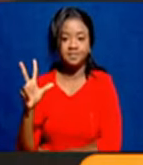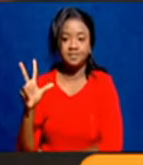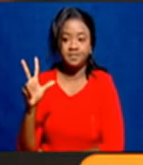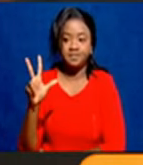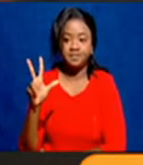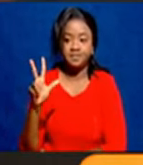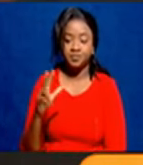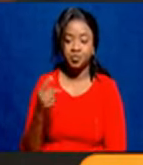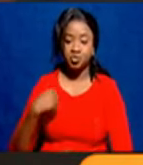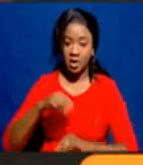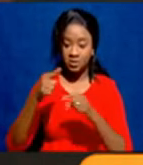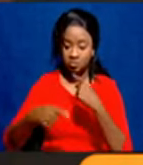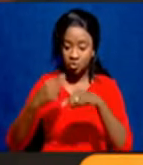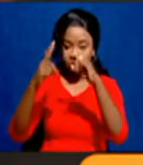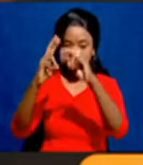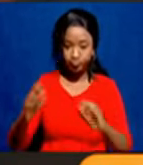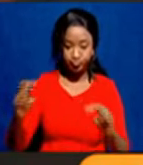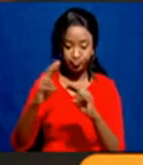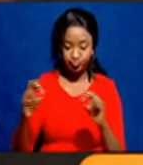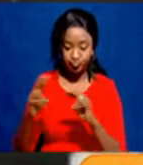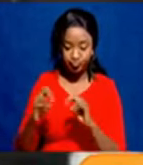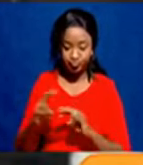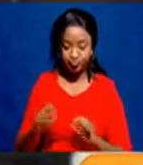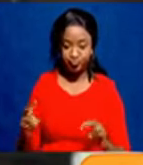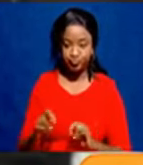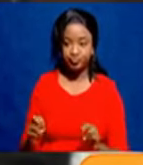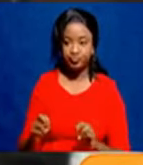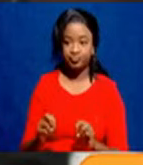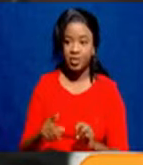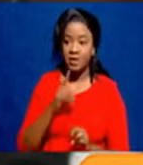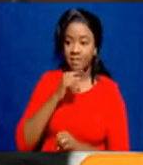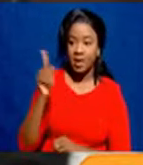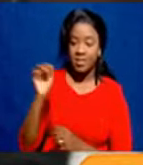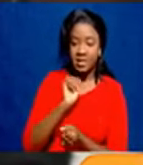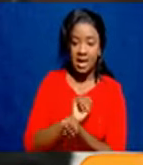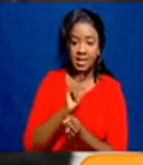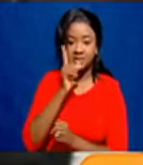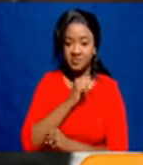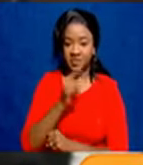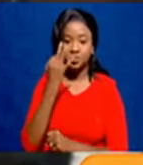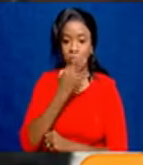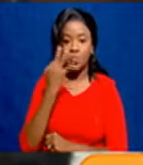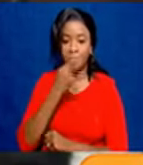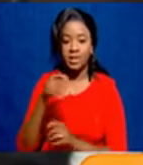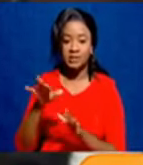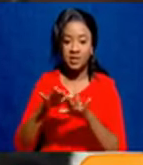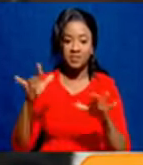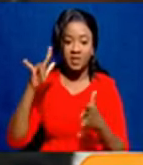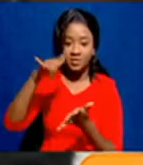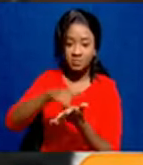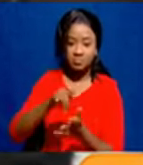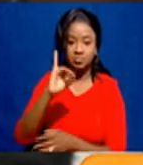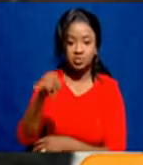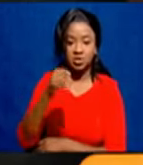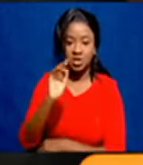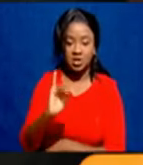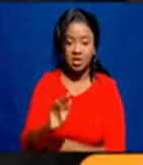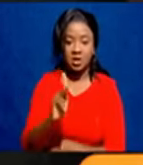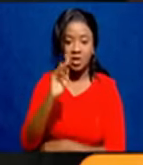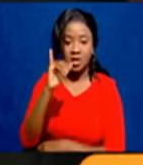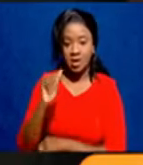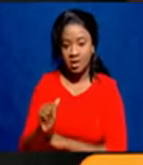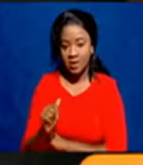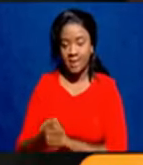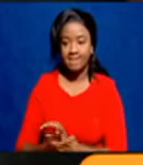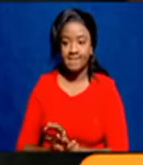2023, investigations must have been ongoing. Gakuyo ambaye alikamatwa siku ya Jumatano katika uwanja wa ndege wa kimataifa wa